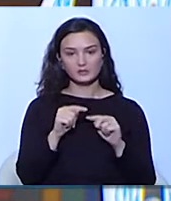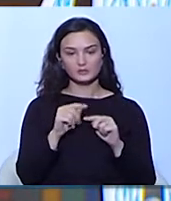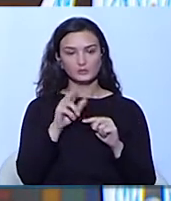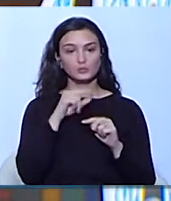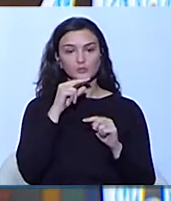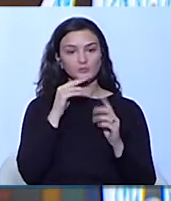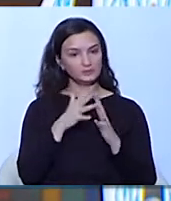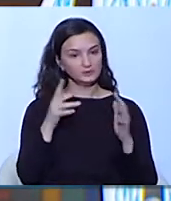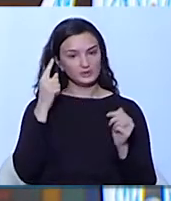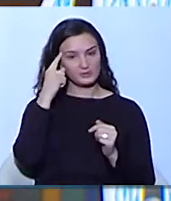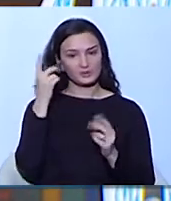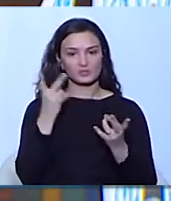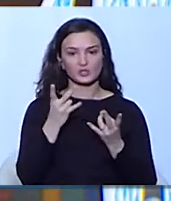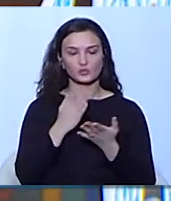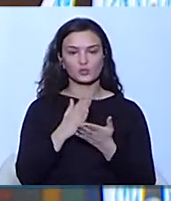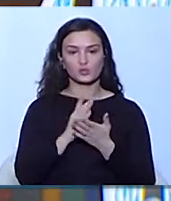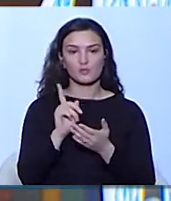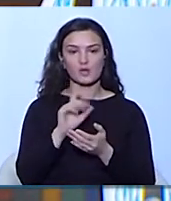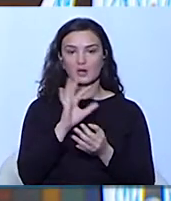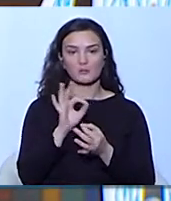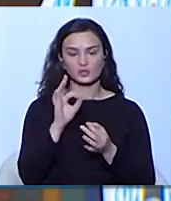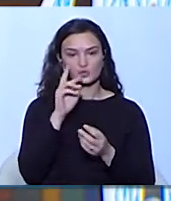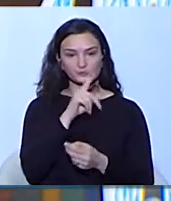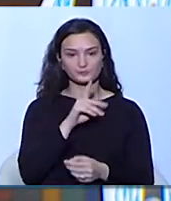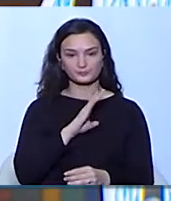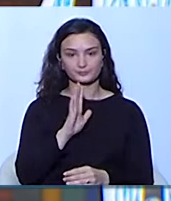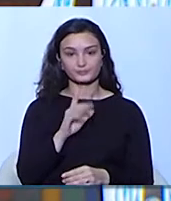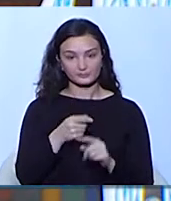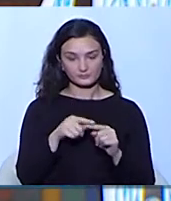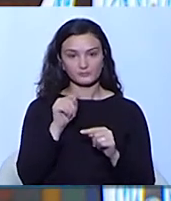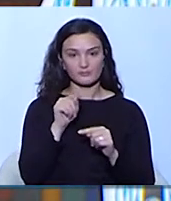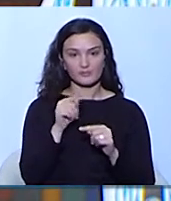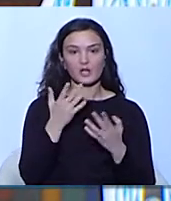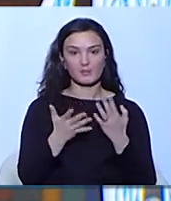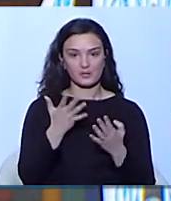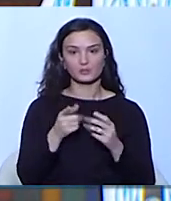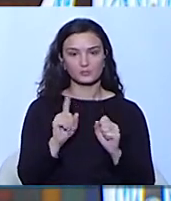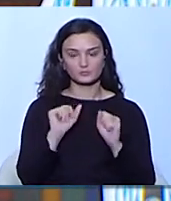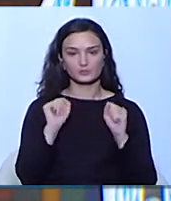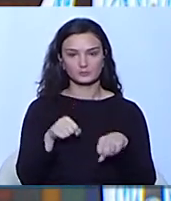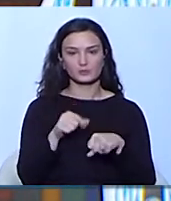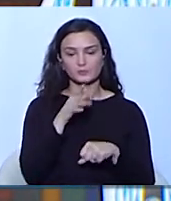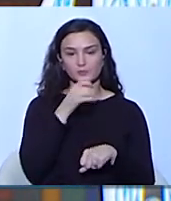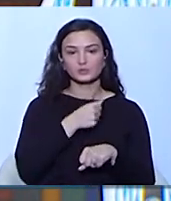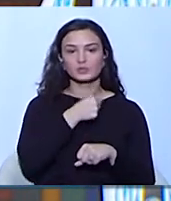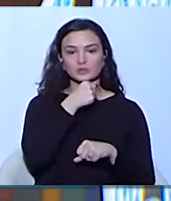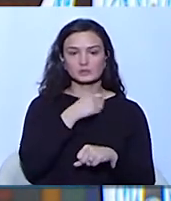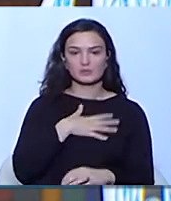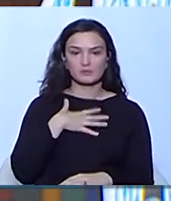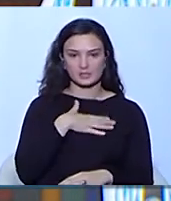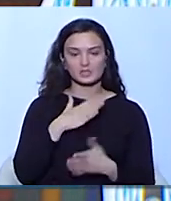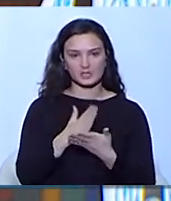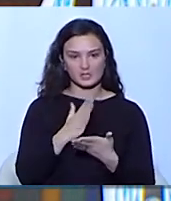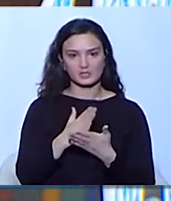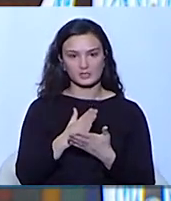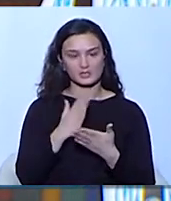დიდი ყურადღება და დაფიქრებაა საჭირო, რომ არაფერი გამოგვეპაროს. Ანუ არის იმის ალბათობა, რომ გამოგვეპაროს. მოზარდობის დეპრესია